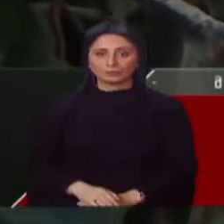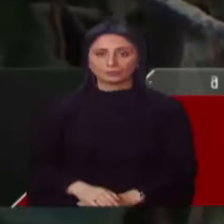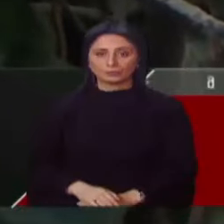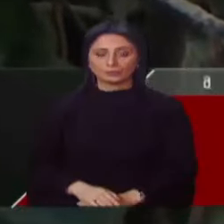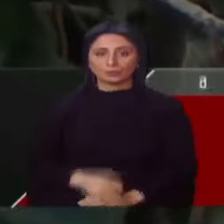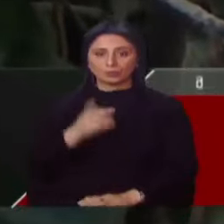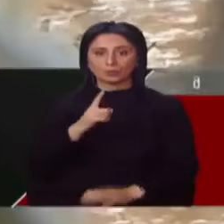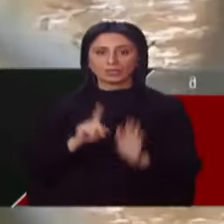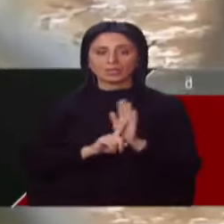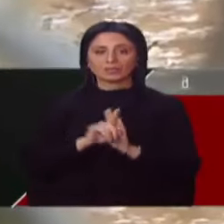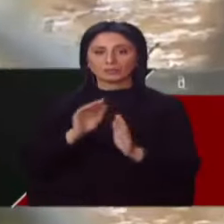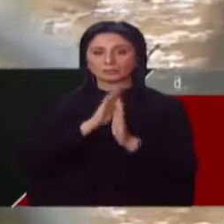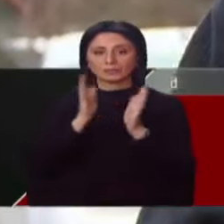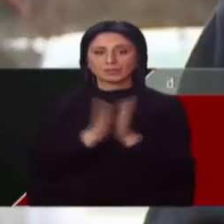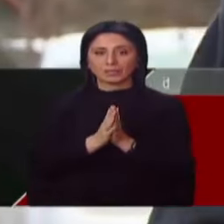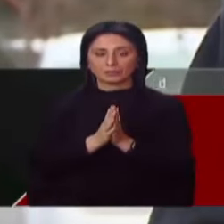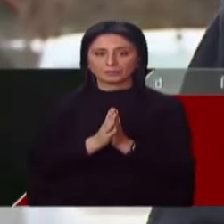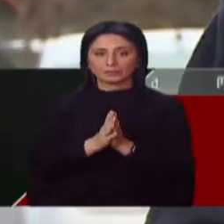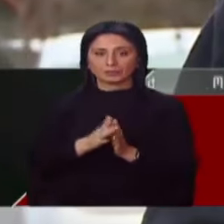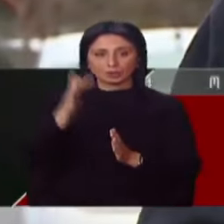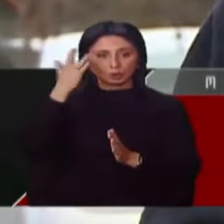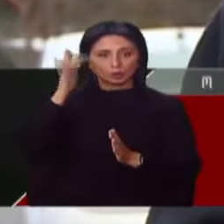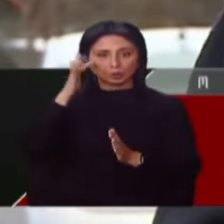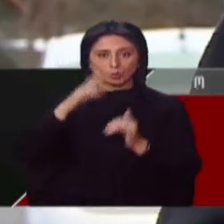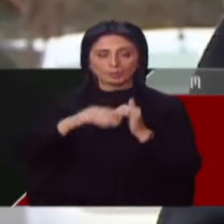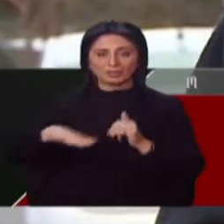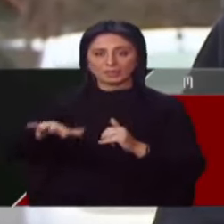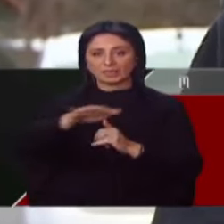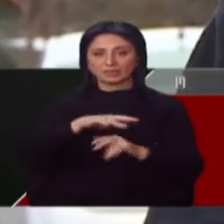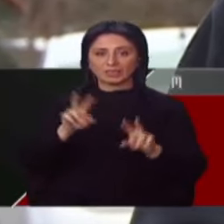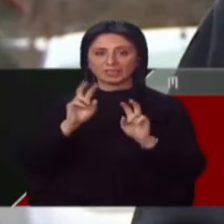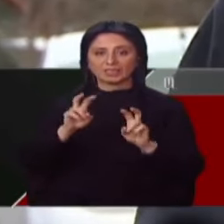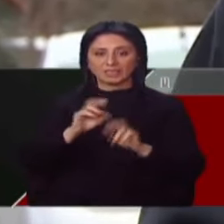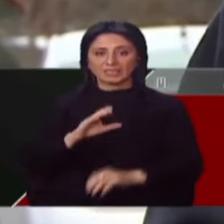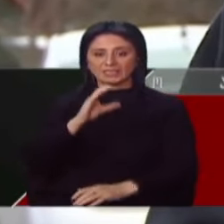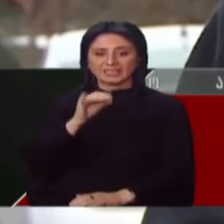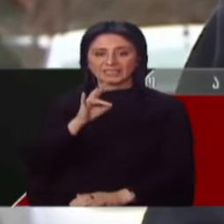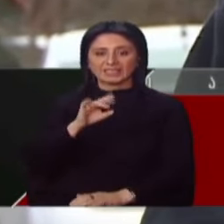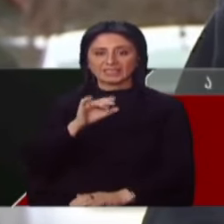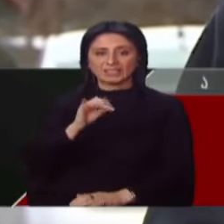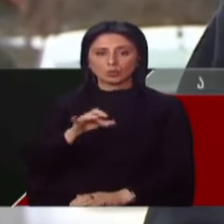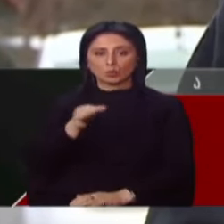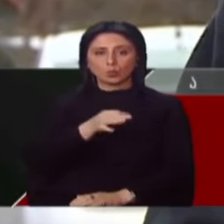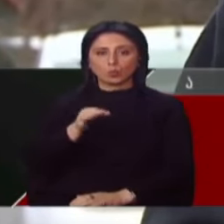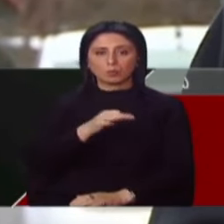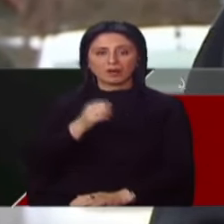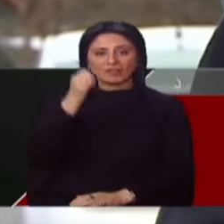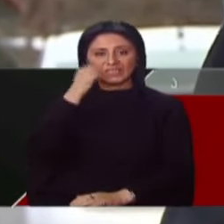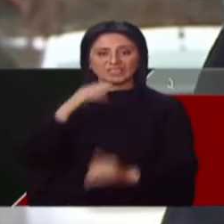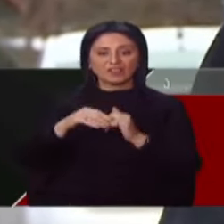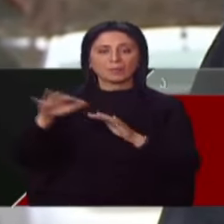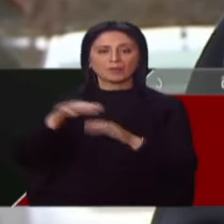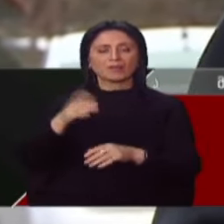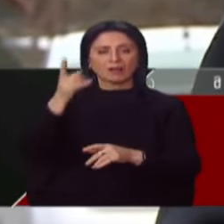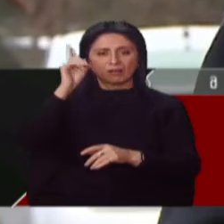Უნდა დავიწყოთ იმით, რომ მთლიანად სურამის ეს ტერიტორია, ეგრეთ წოდებული ზინდისის უბანი, წარმოადგენს ძველ მეწყრულ